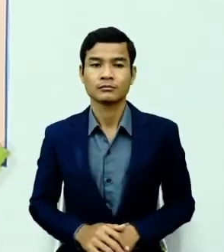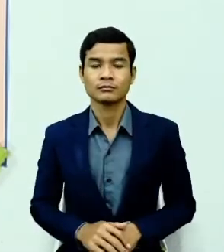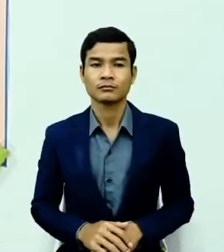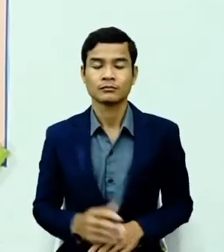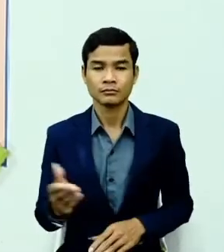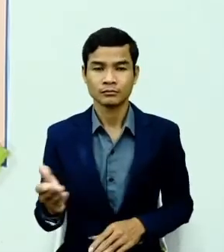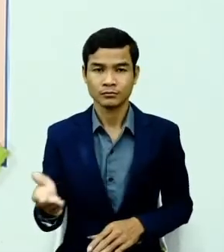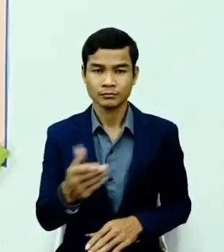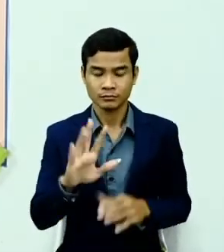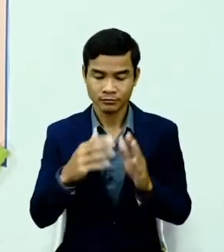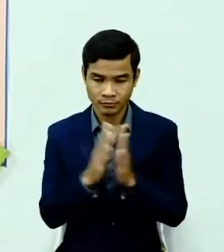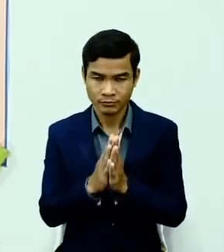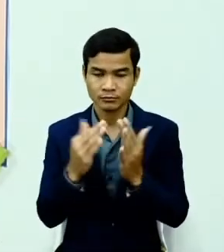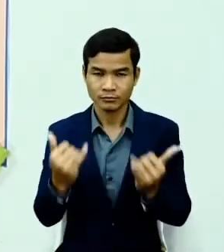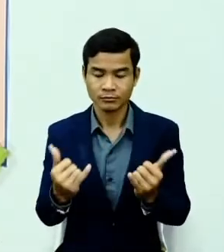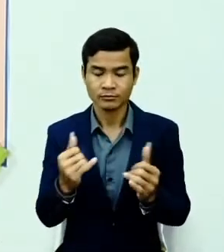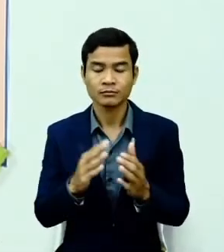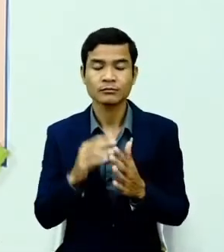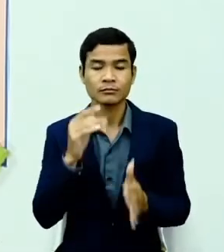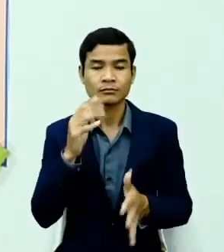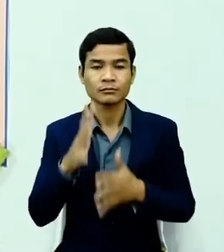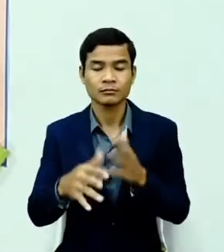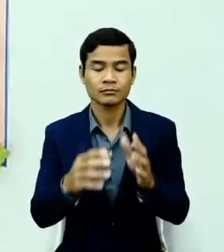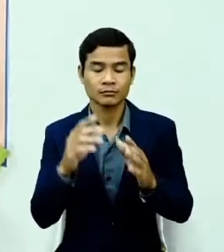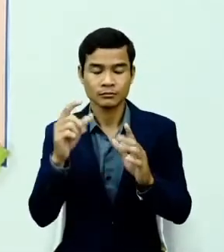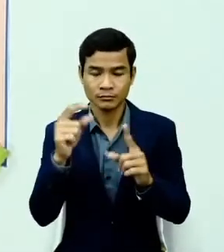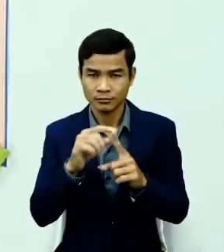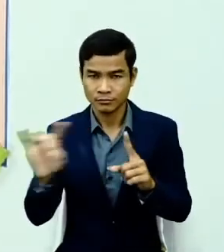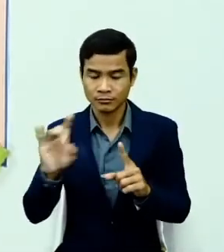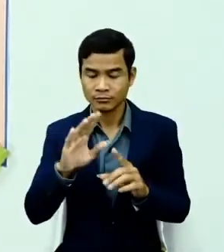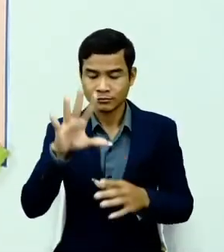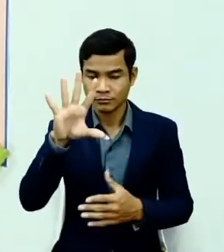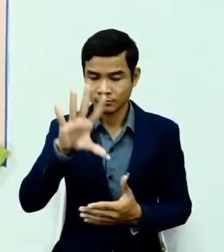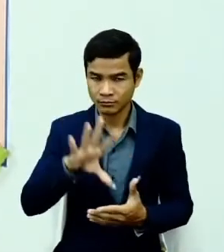ចាអរគុណកូនឥឡូវកូនត្រៀមខ្លួនអានព្យាង្គចាទាំងអស់នឹង